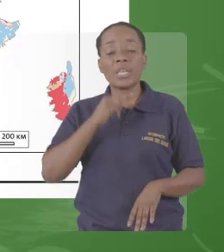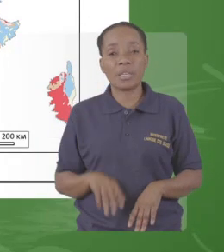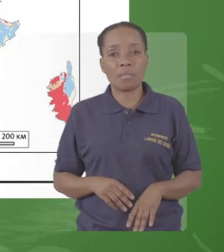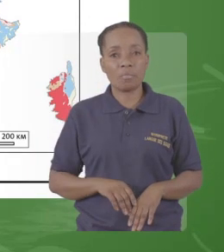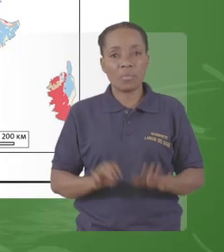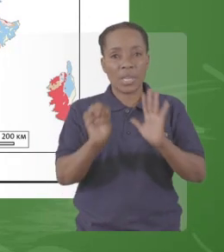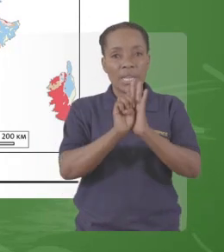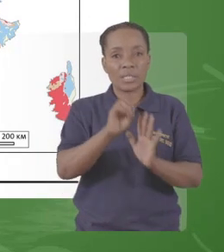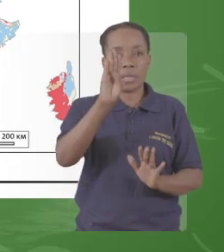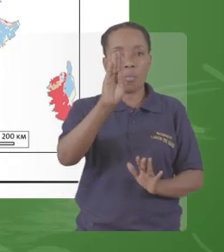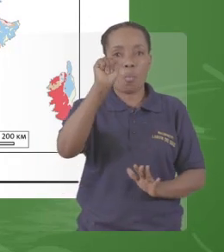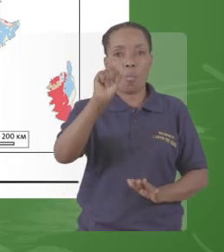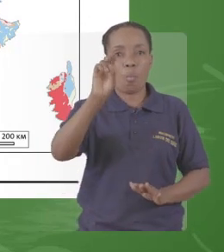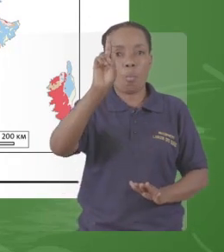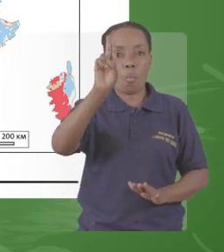de fluorine,